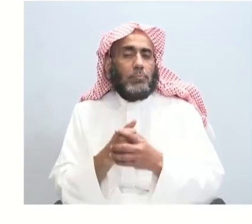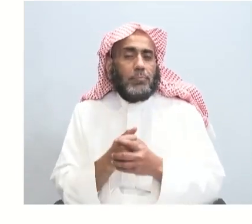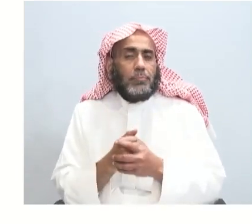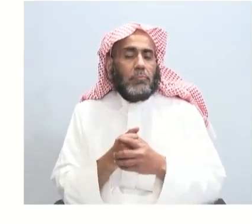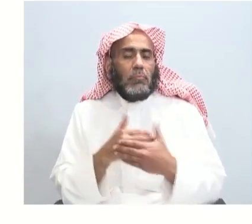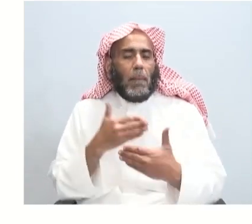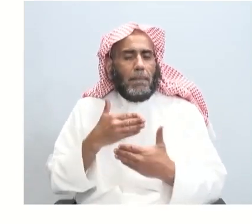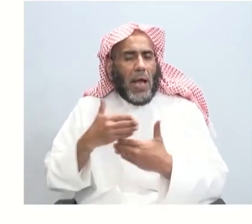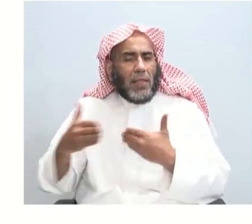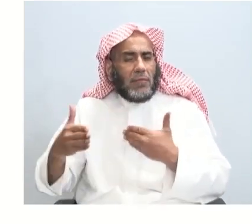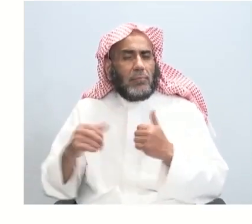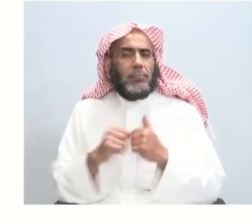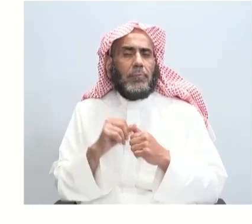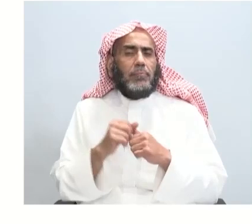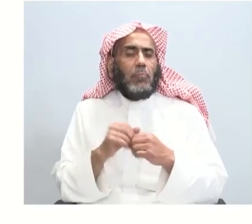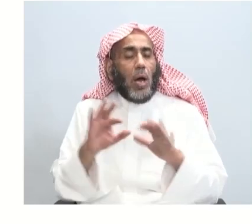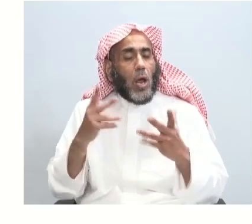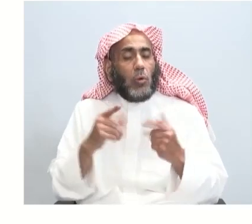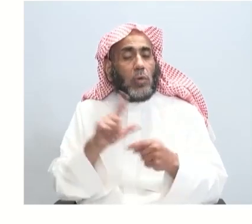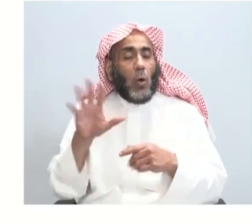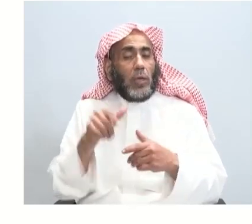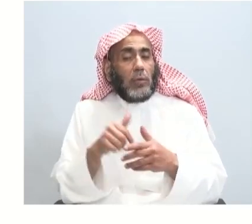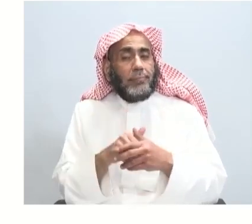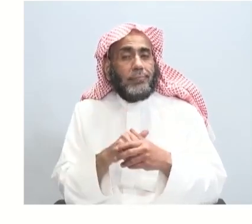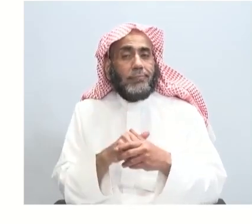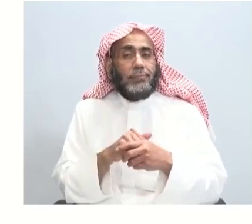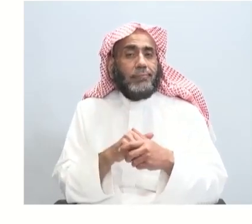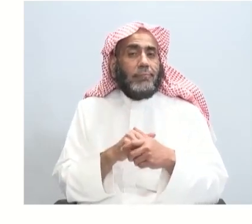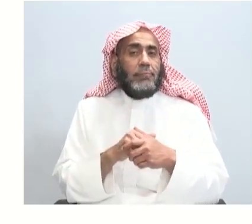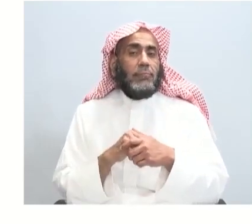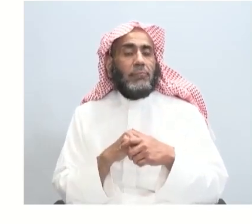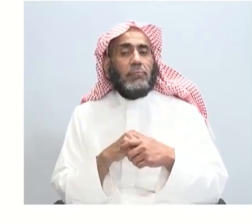نأت بأنفسها عن اللحن، ما رأيكم؟ صحيح أم خاطئ؟